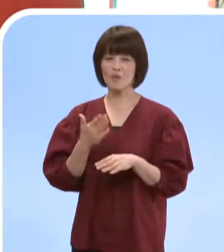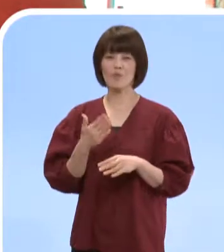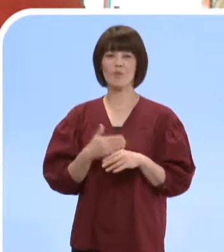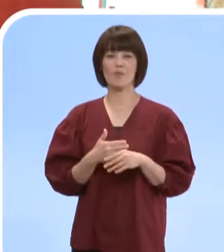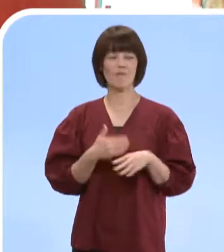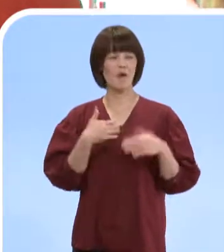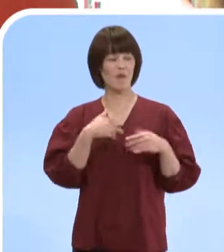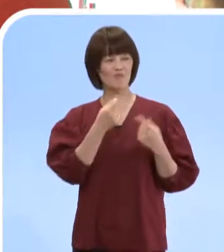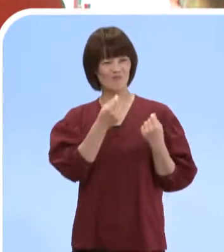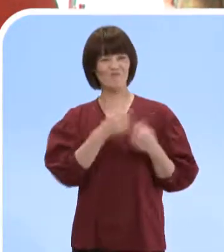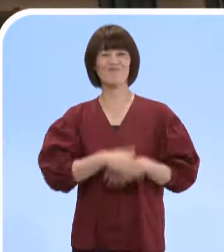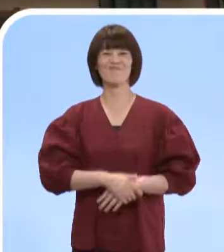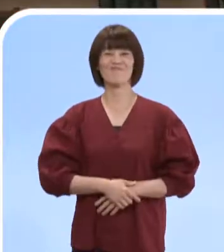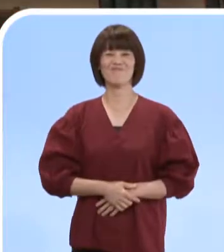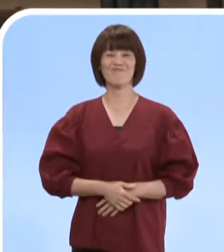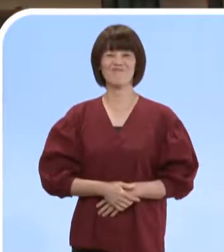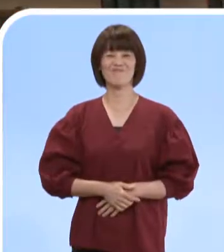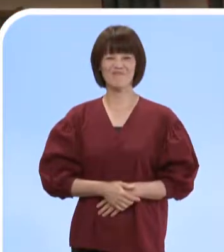う、 楽しんではるな。